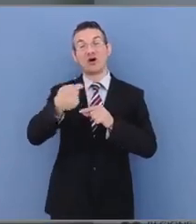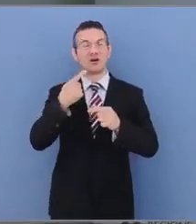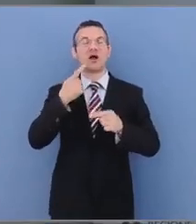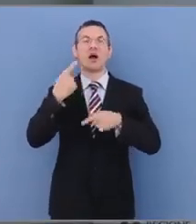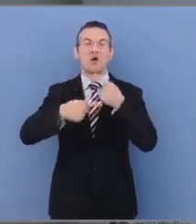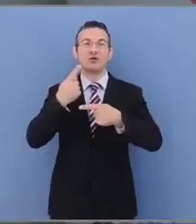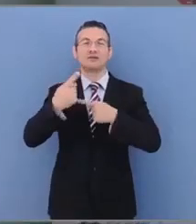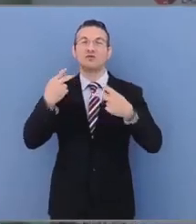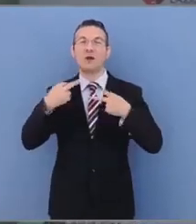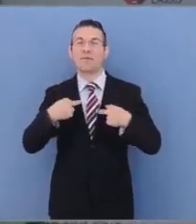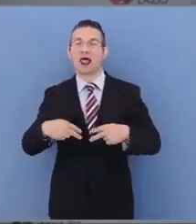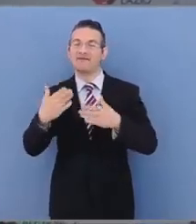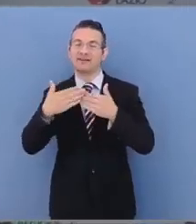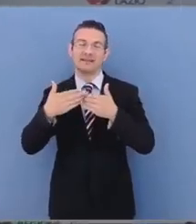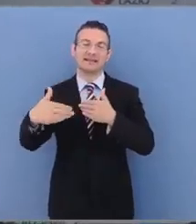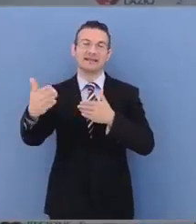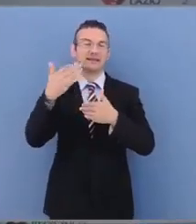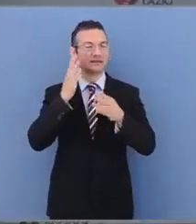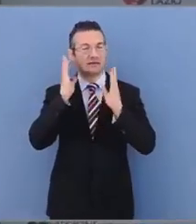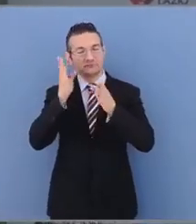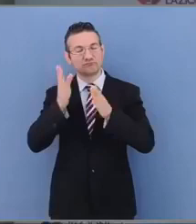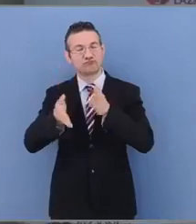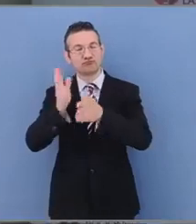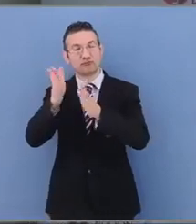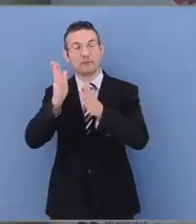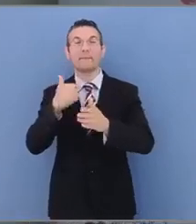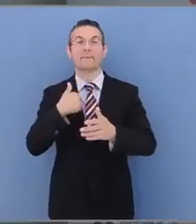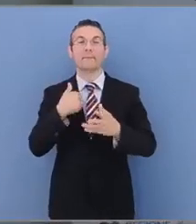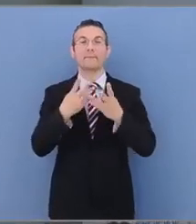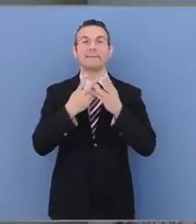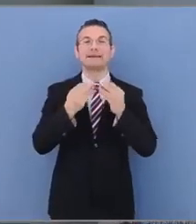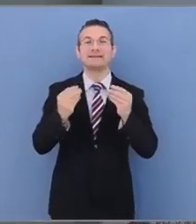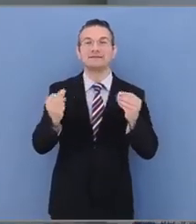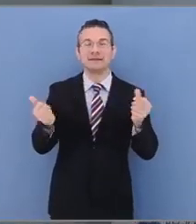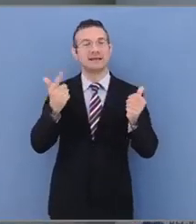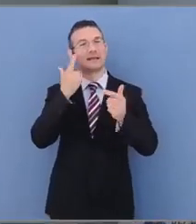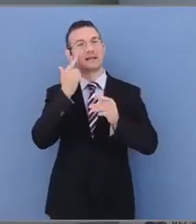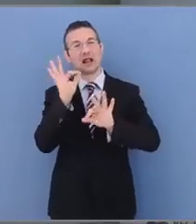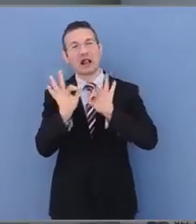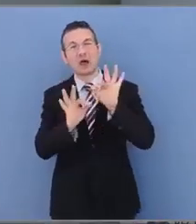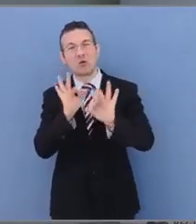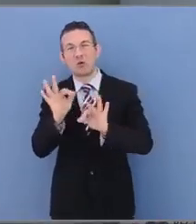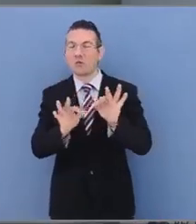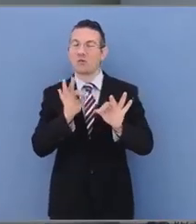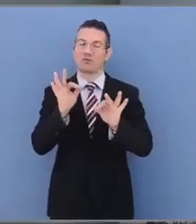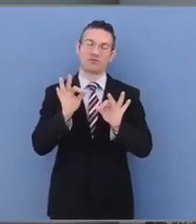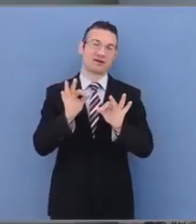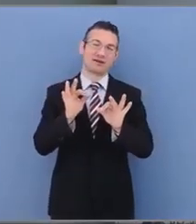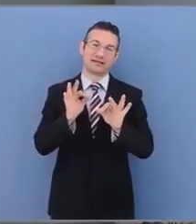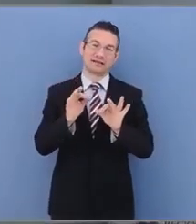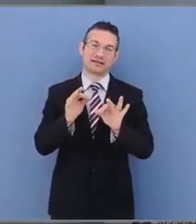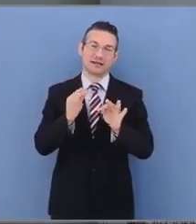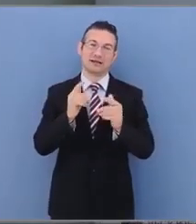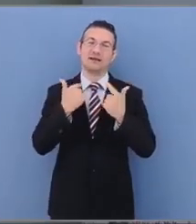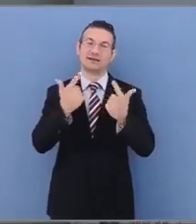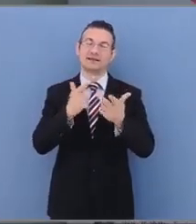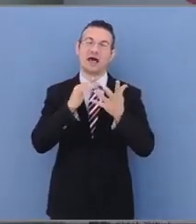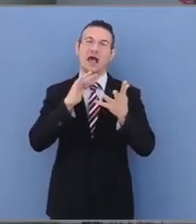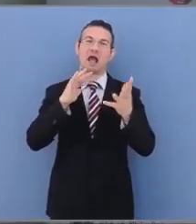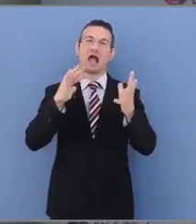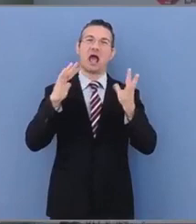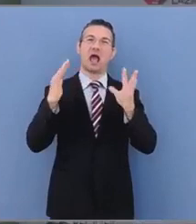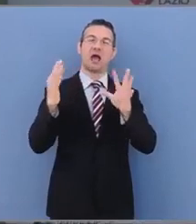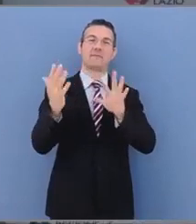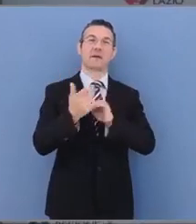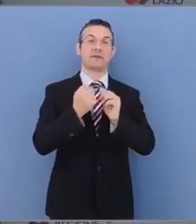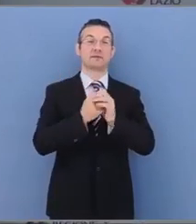perdiamo mai lo spirito, la cura, che è quello che ci fa fare poi i grandi cambiamenti. Venivamo da lì